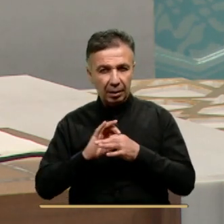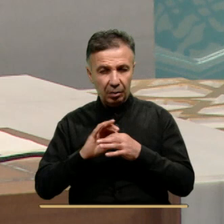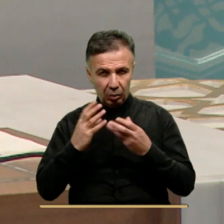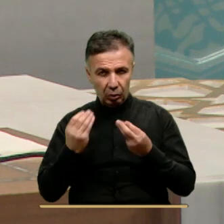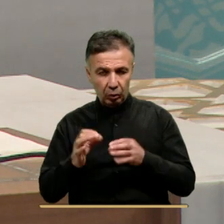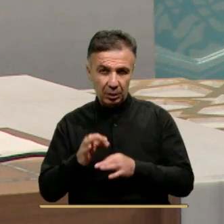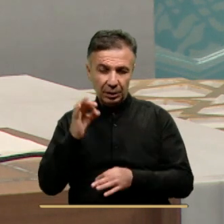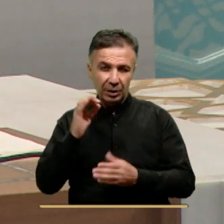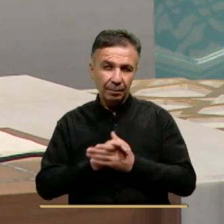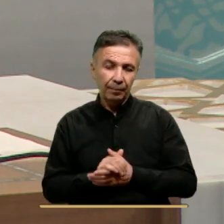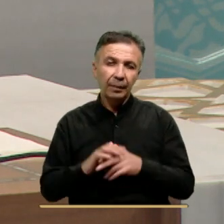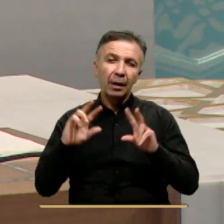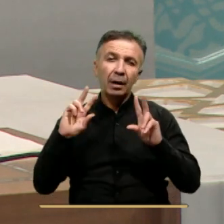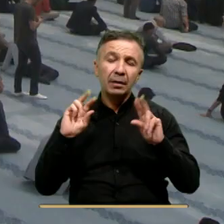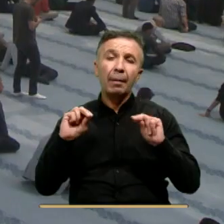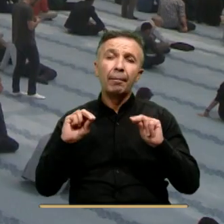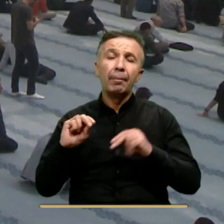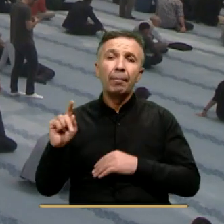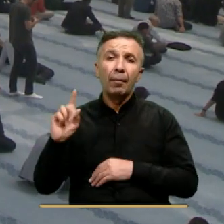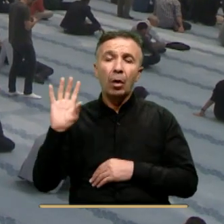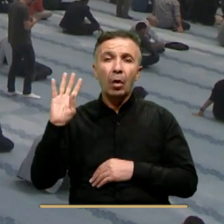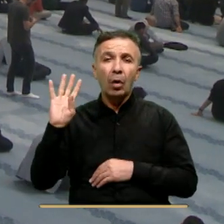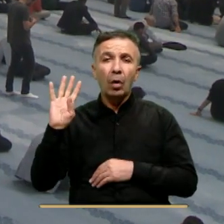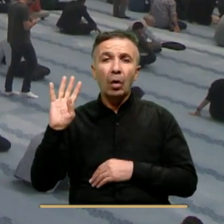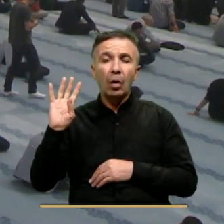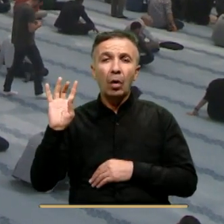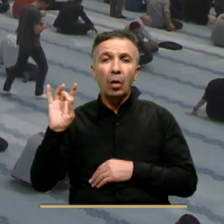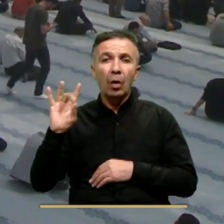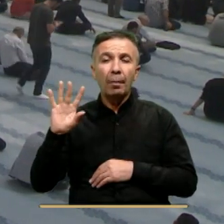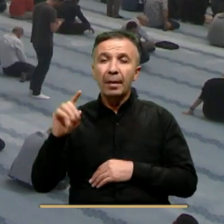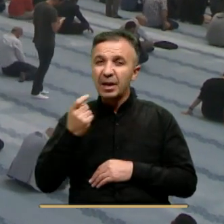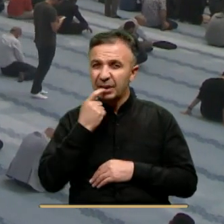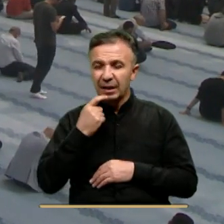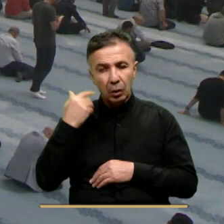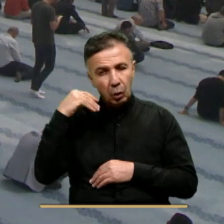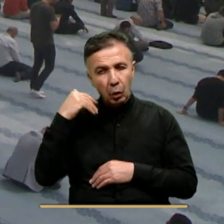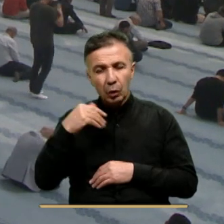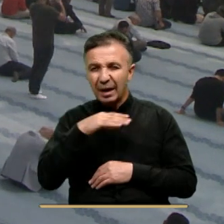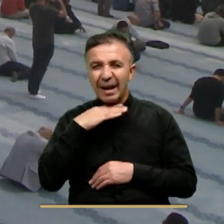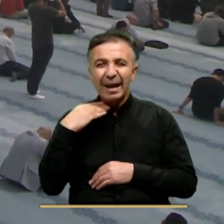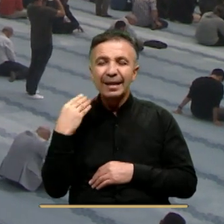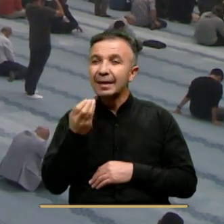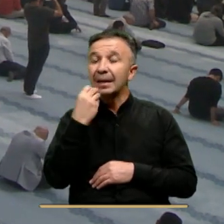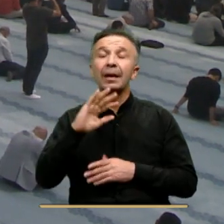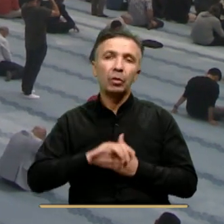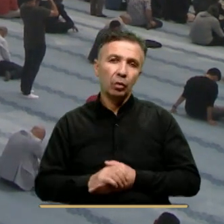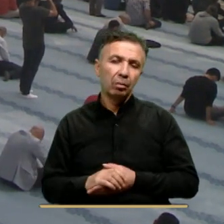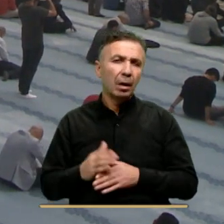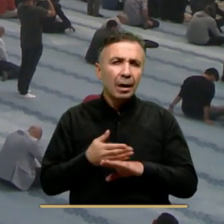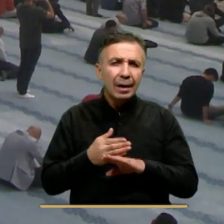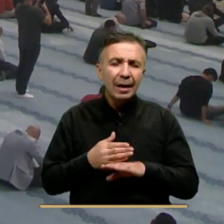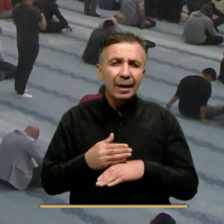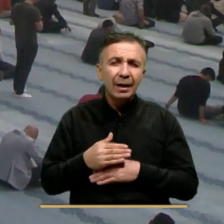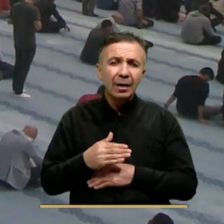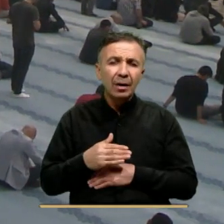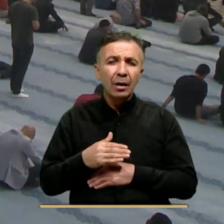mezhebimiz Tam 10 sene 15 sene koyun eti yemiyor ve niçin koyun